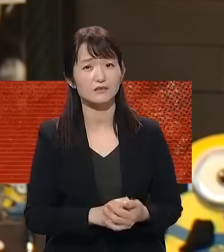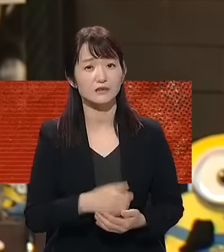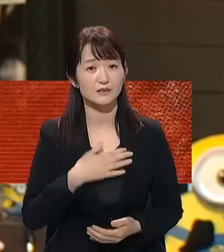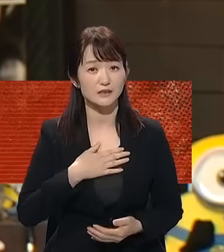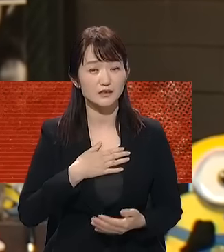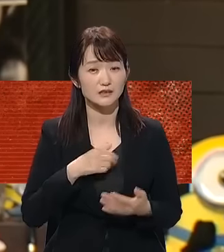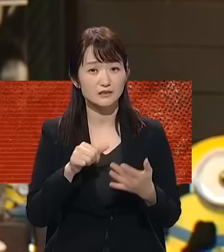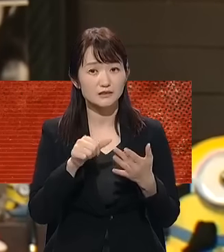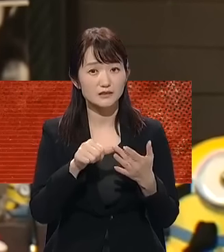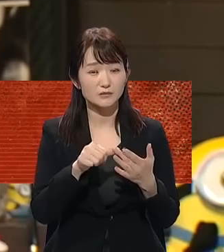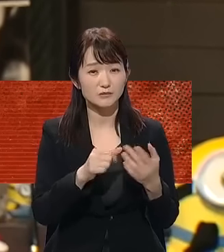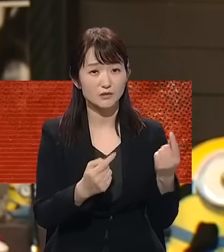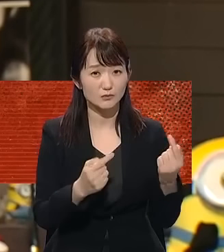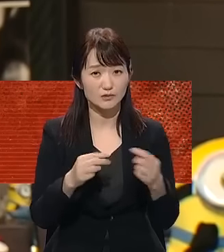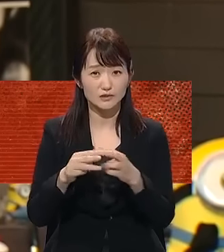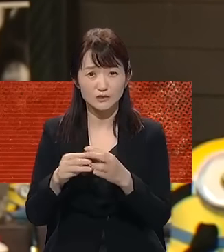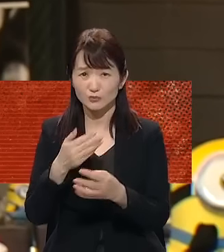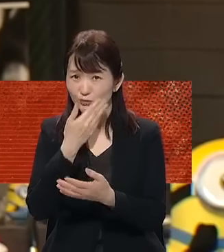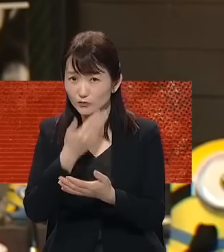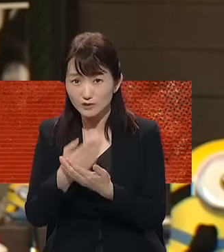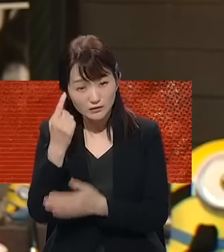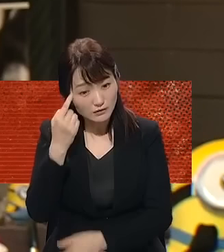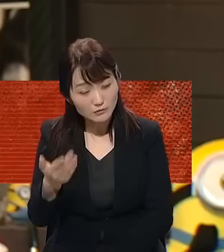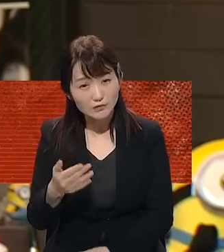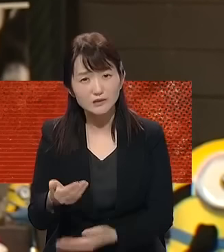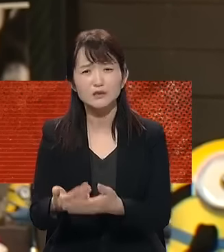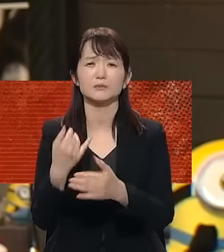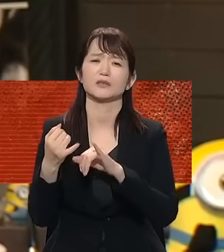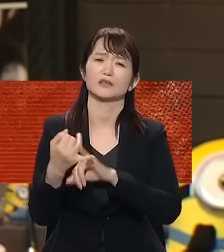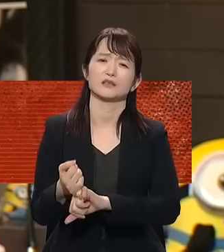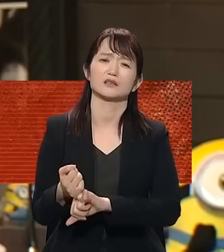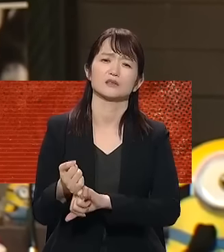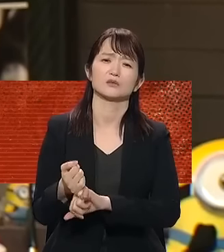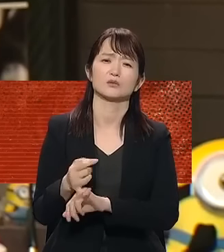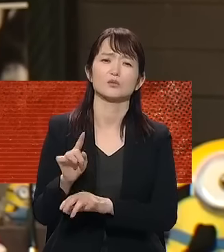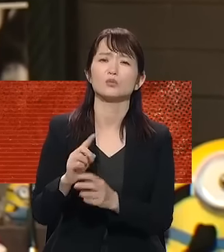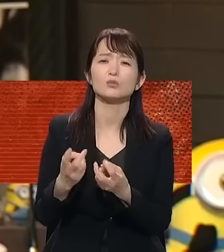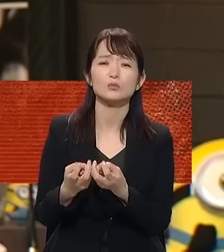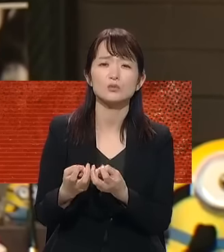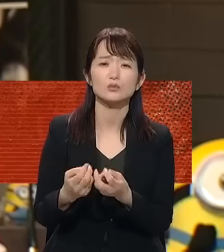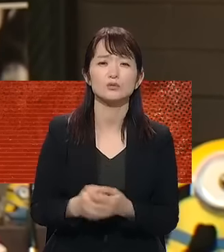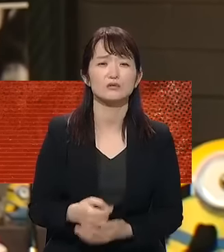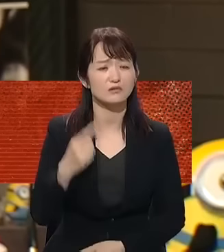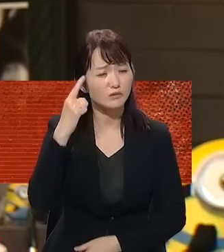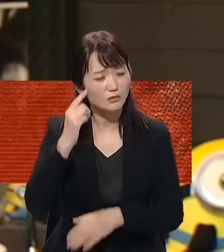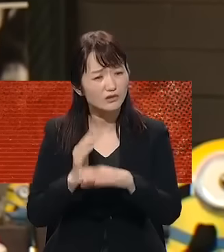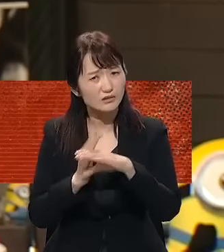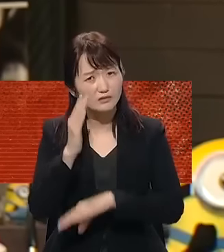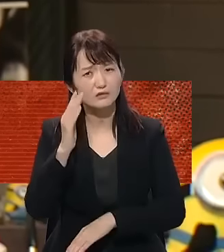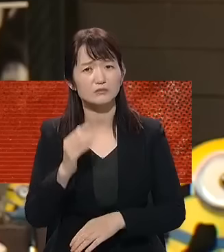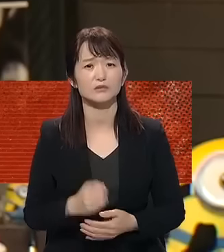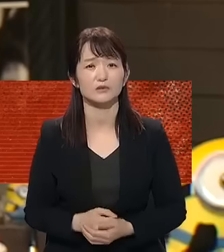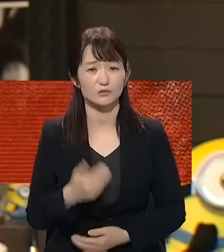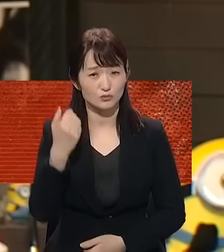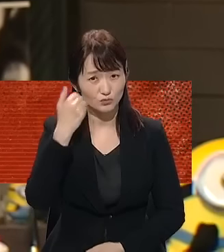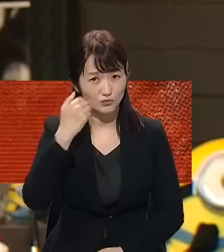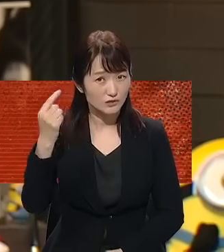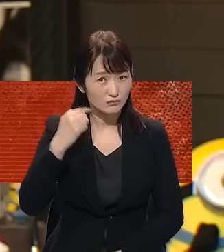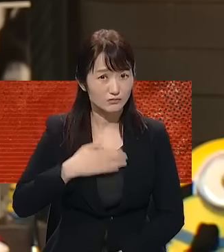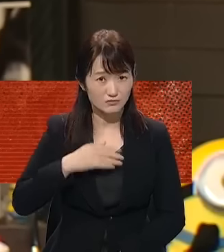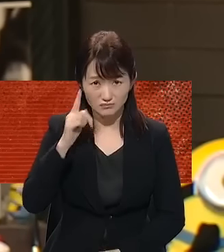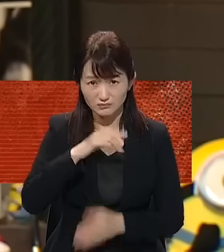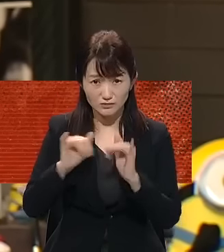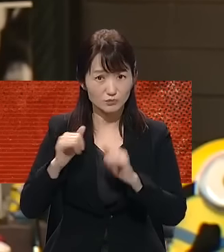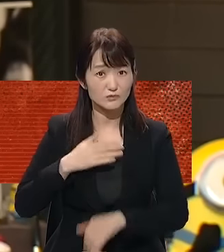셋 째보 어 삼겹살이 더 중요하대 아 미리 약속이 좀 잡혀 있어서 그런 건데 왜 이렇게 오버를 해 아 누가 들으면 나 진짜 나쁜